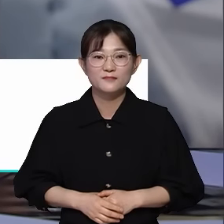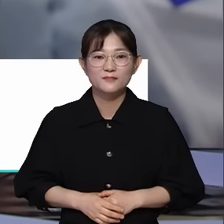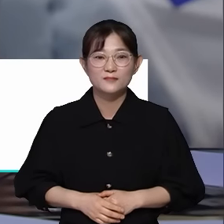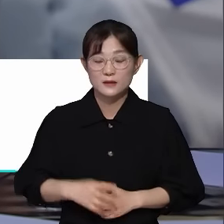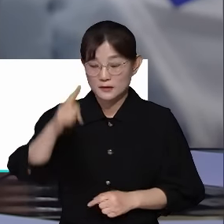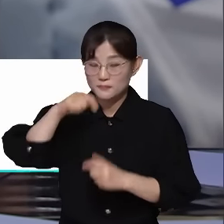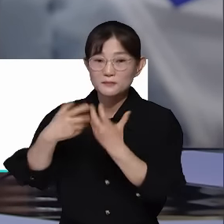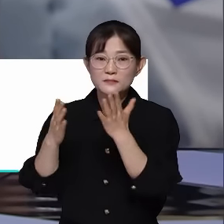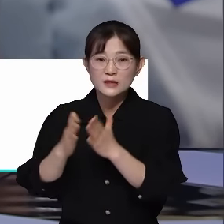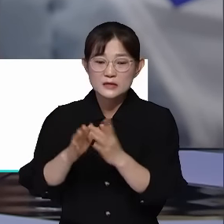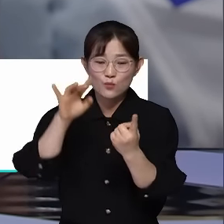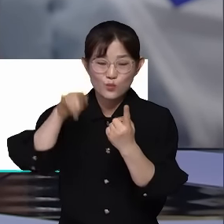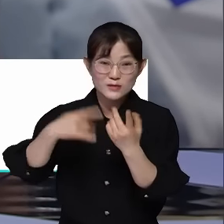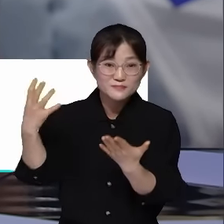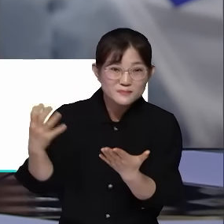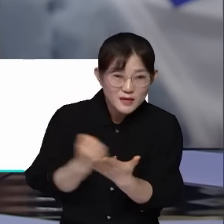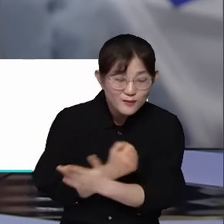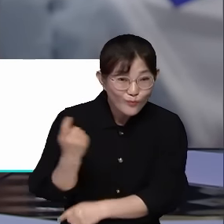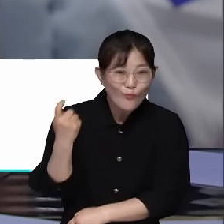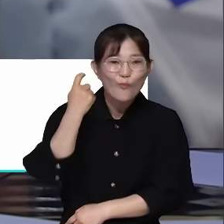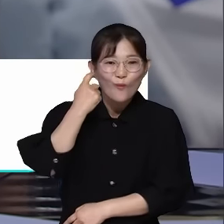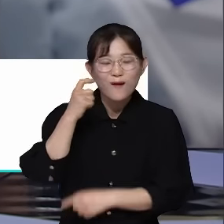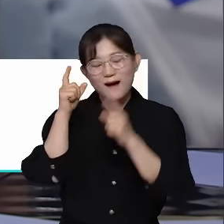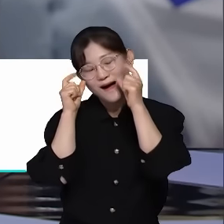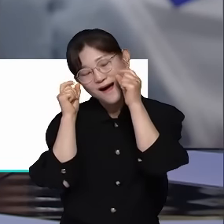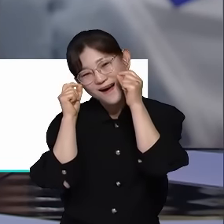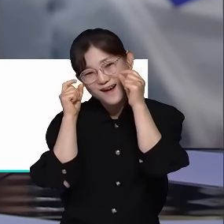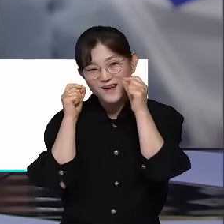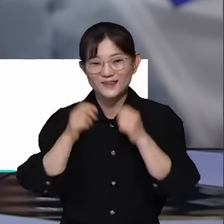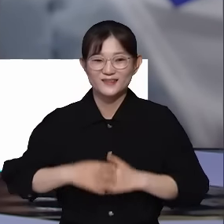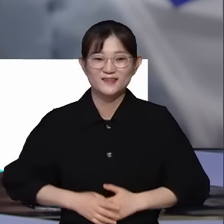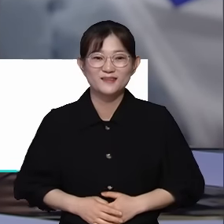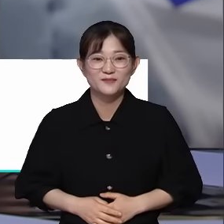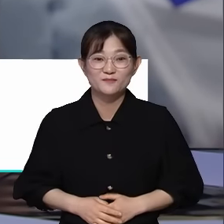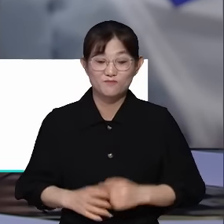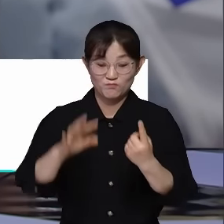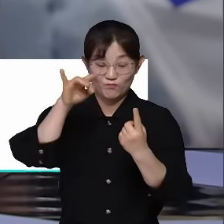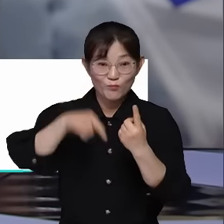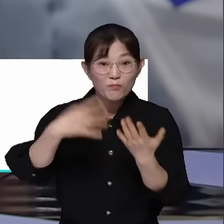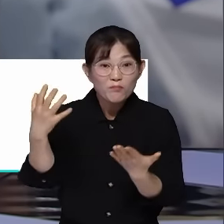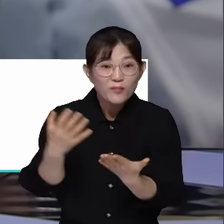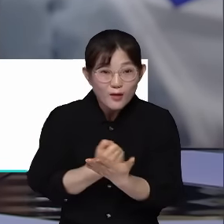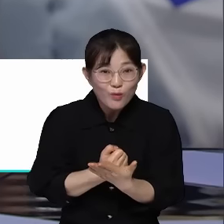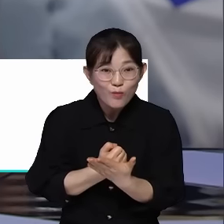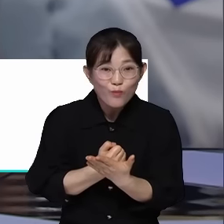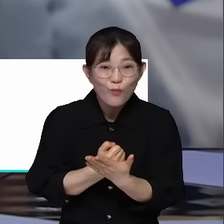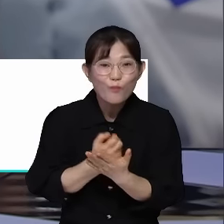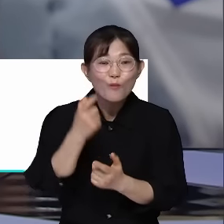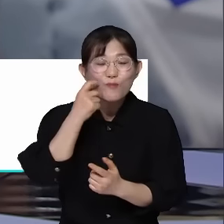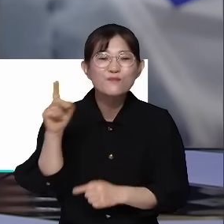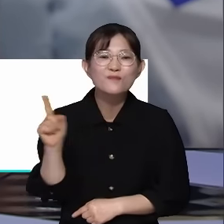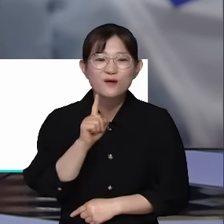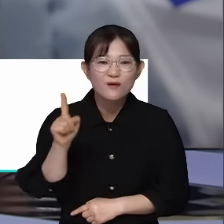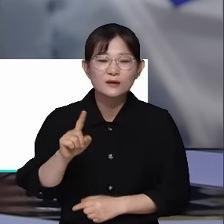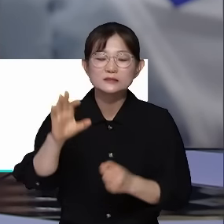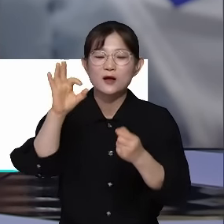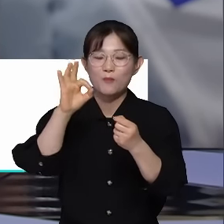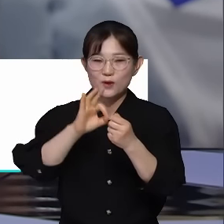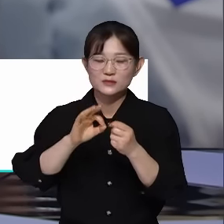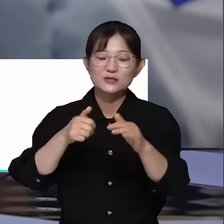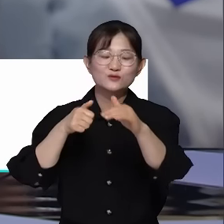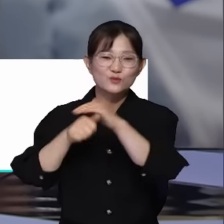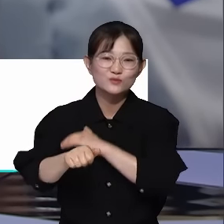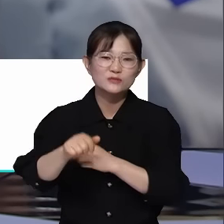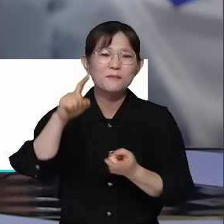기아 타이거즈의 승리 소식에 잠 못 이룬 분들 많으셨을 텐데요. 통합 우승에는 열 번째 선수인 팬들의 열정적인